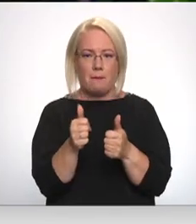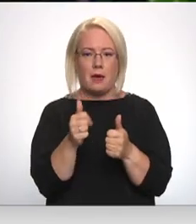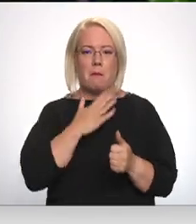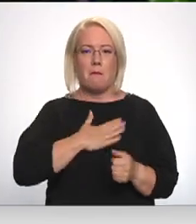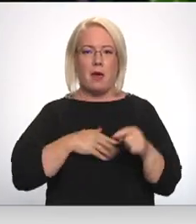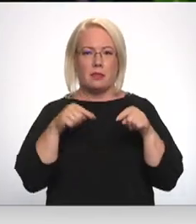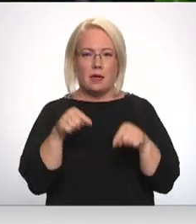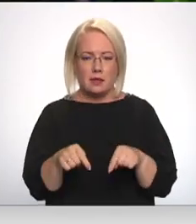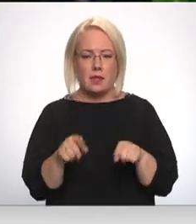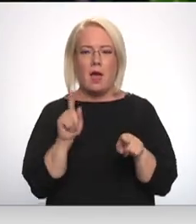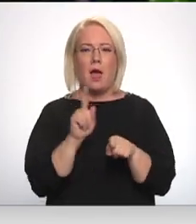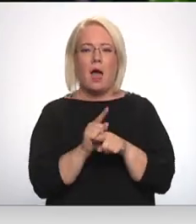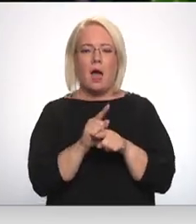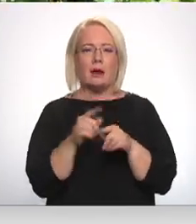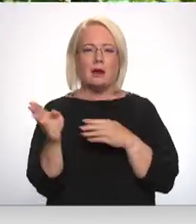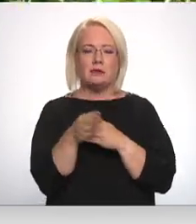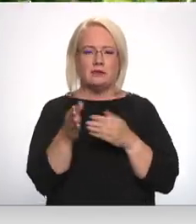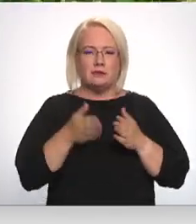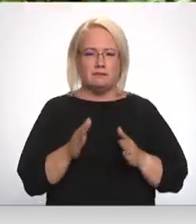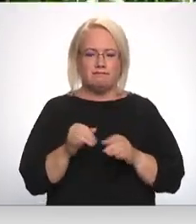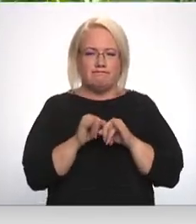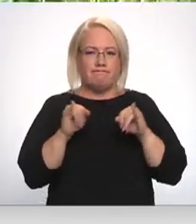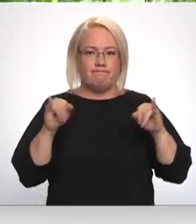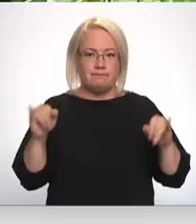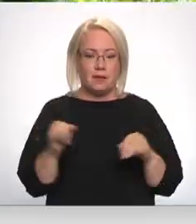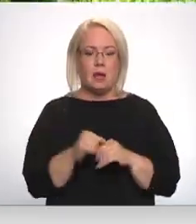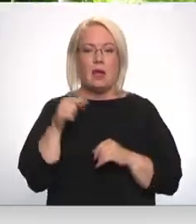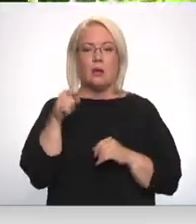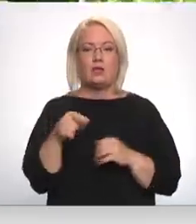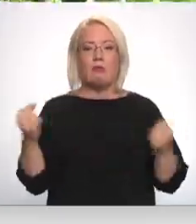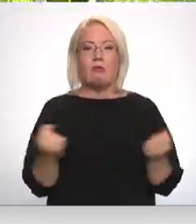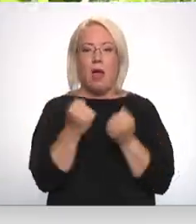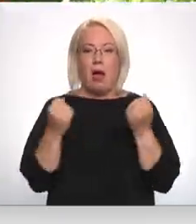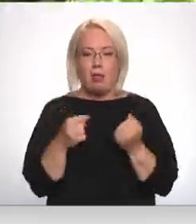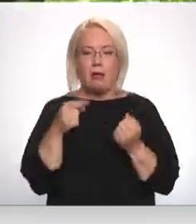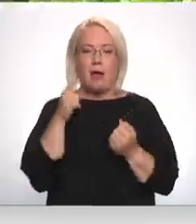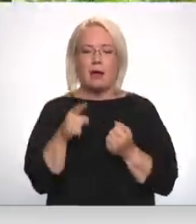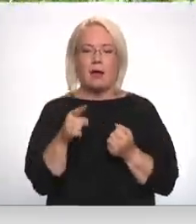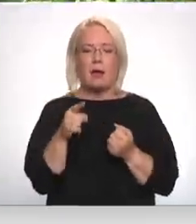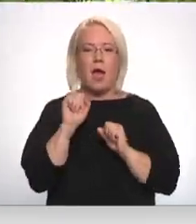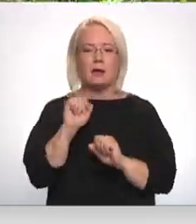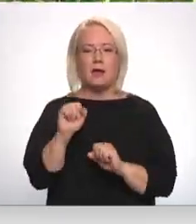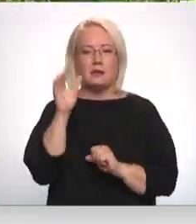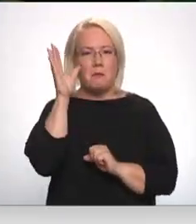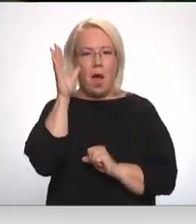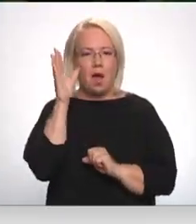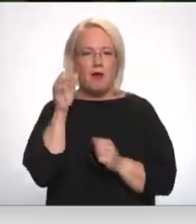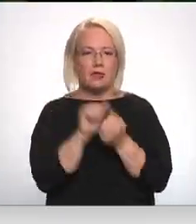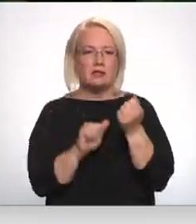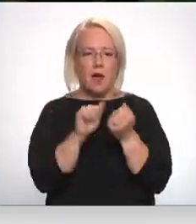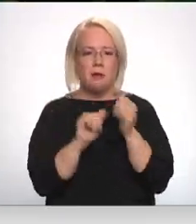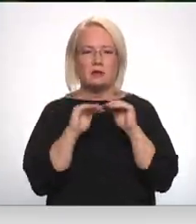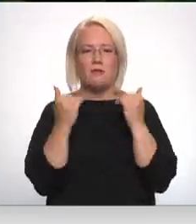arī attīcēgi nārstavītas uzlaboju. Talka Narūtas upē ir viens no dabas aizsardzības pārvaldes un Pasaules dabas fonda